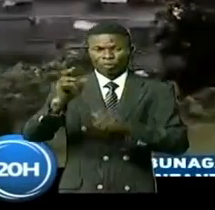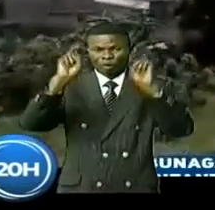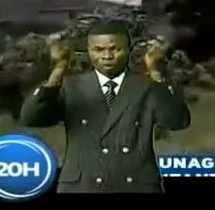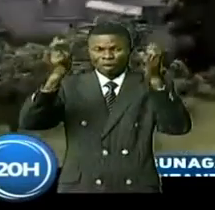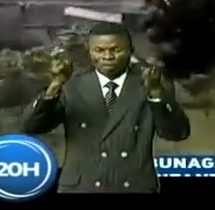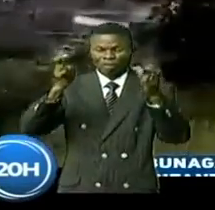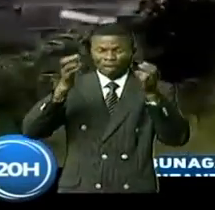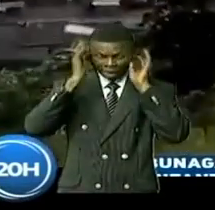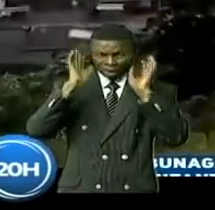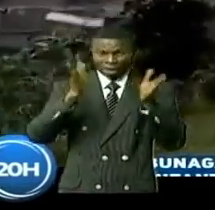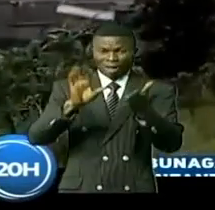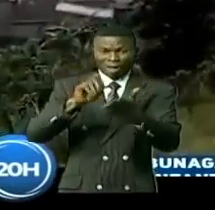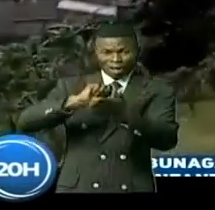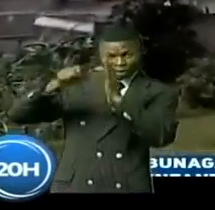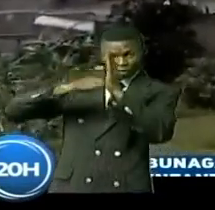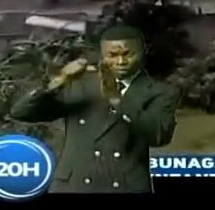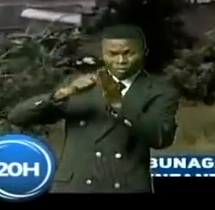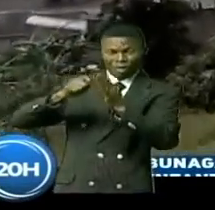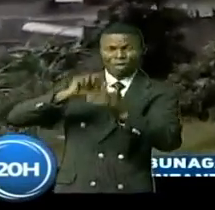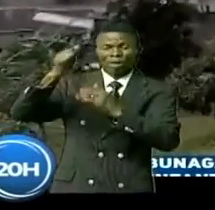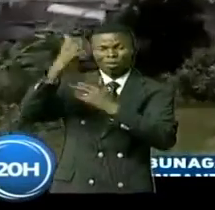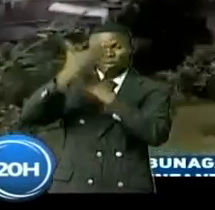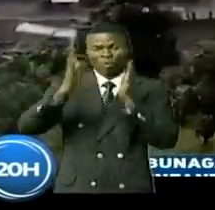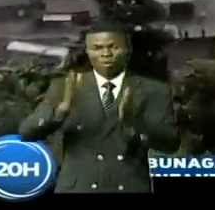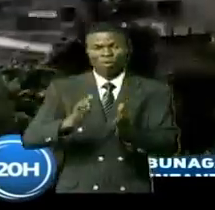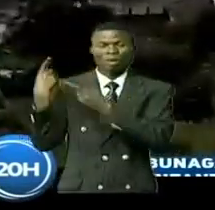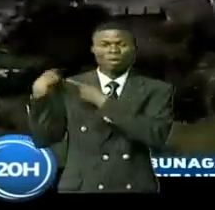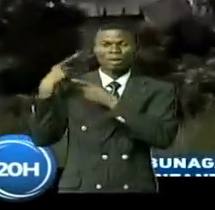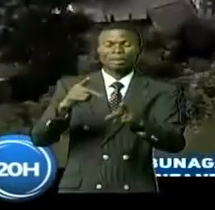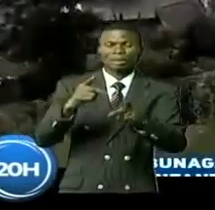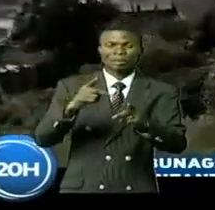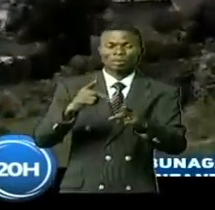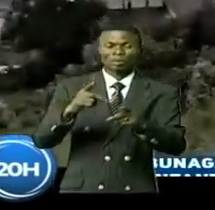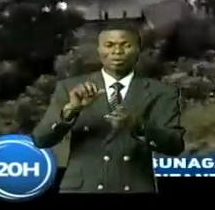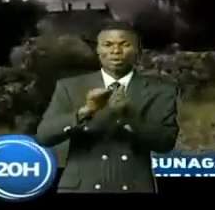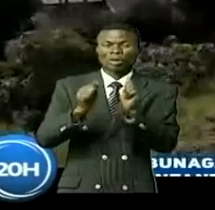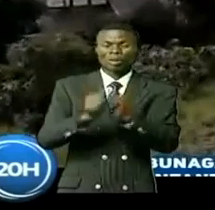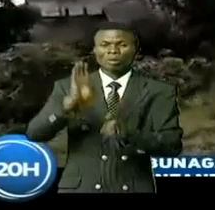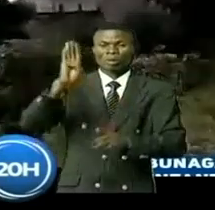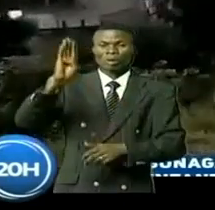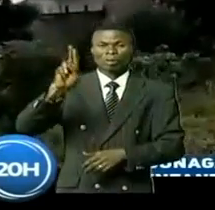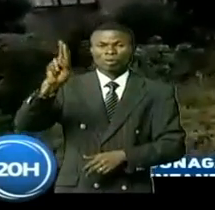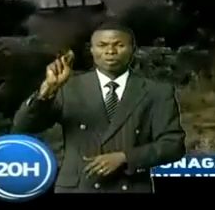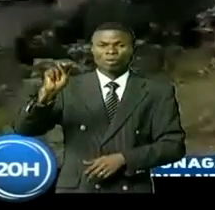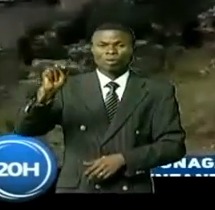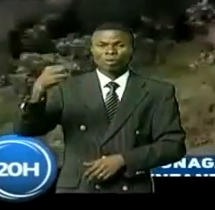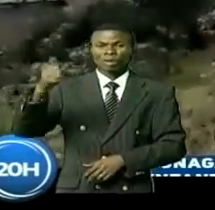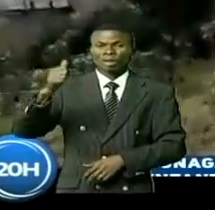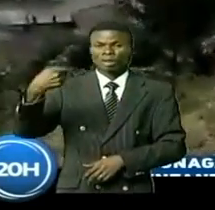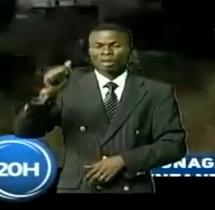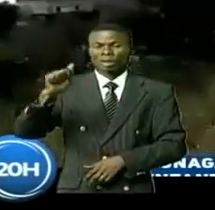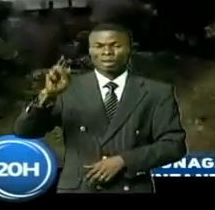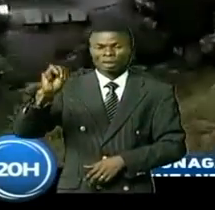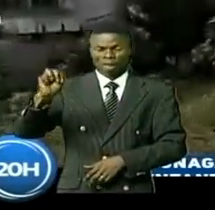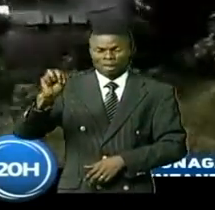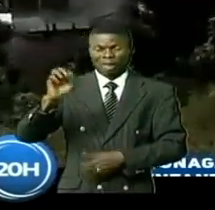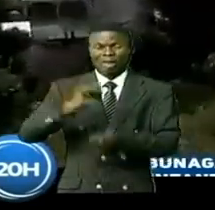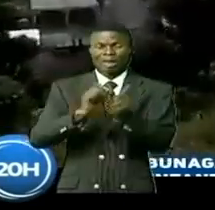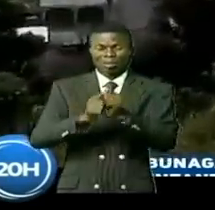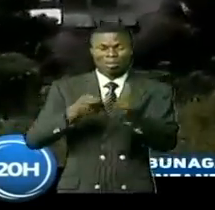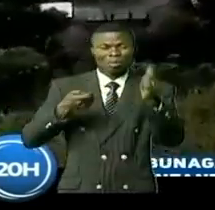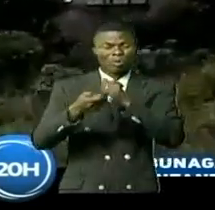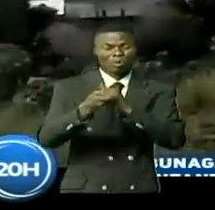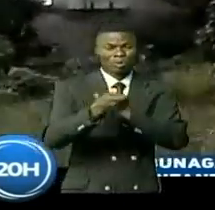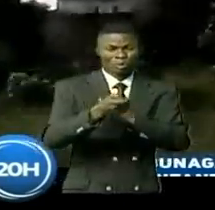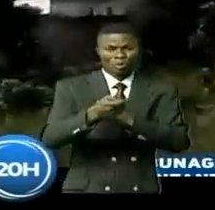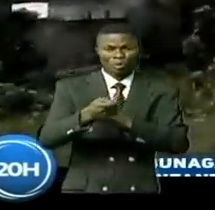fantôme, filmée par les Rwandais eux-mêmes, depuis la montagne qui surplombe Bunagana. La population craignant la barbarie meurtrière s'est